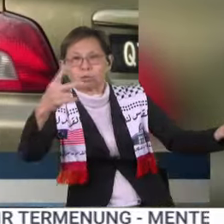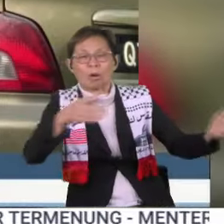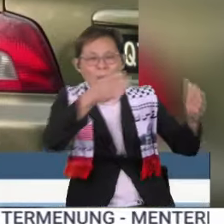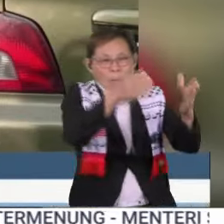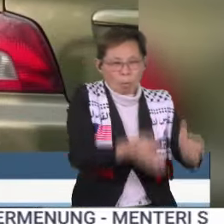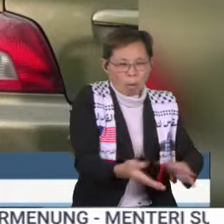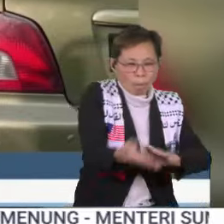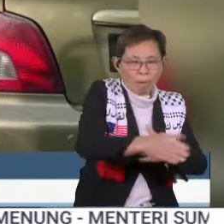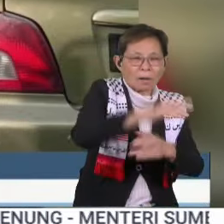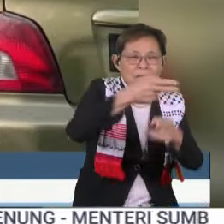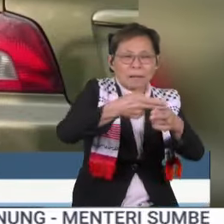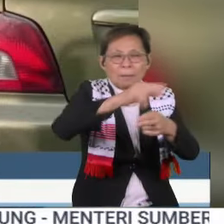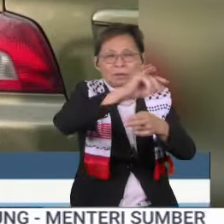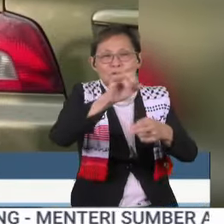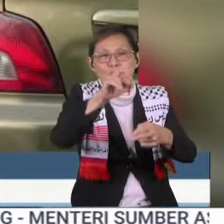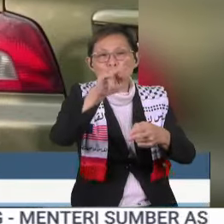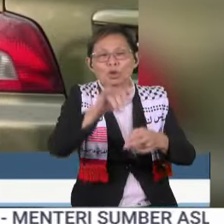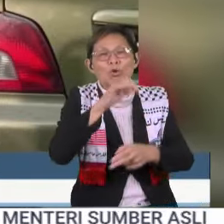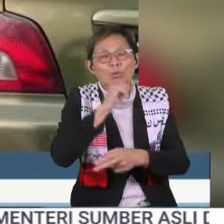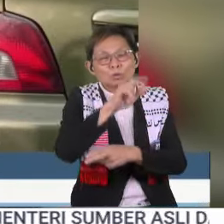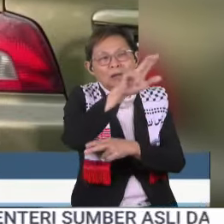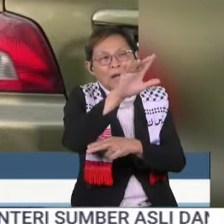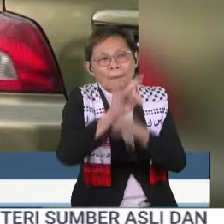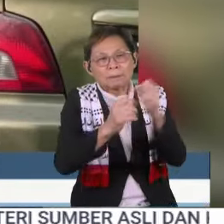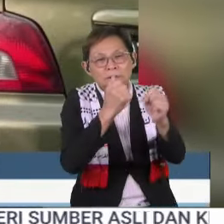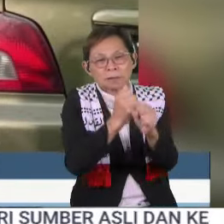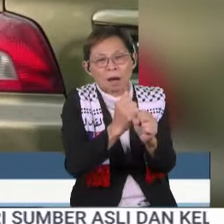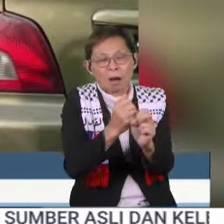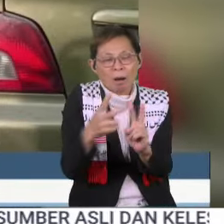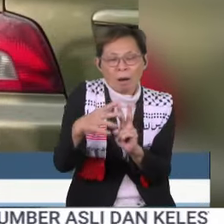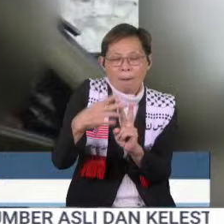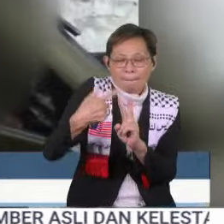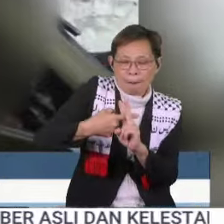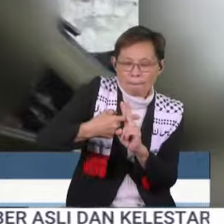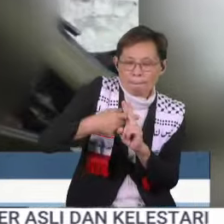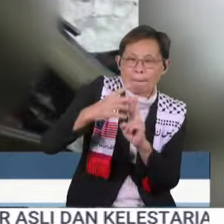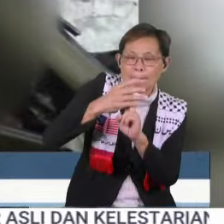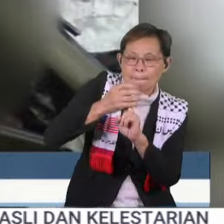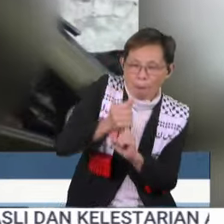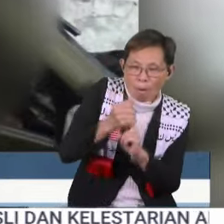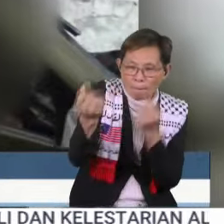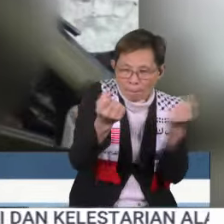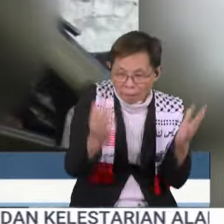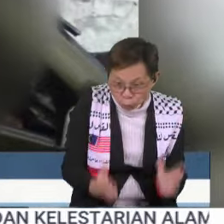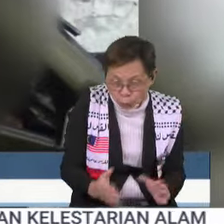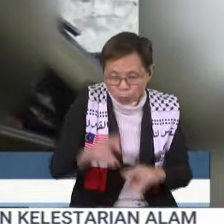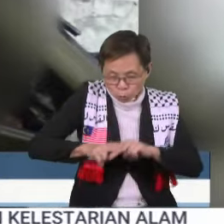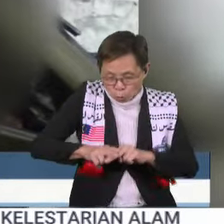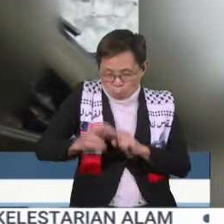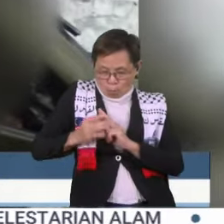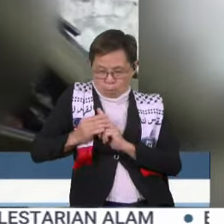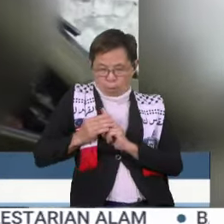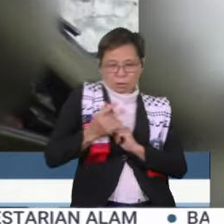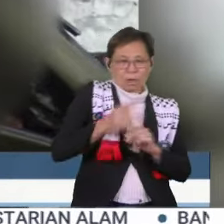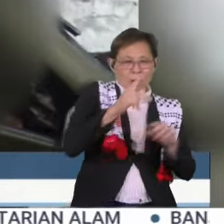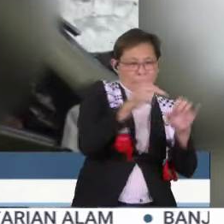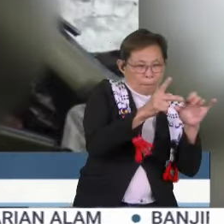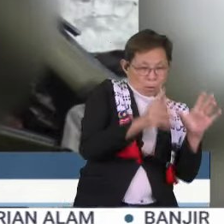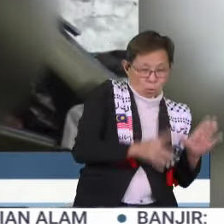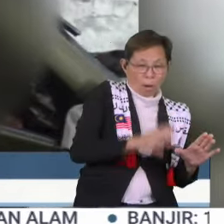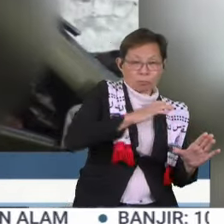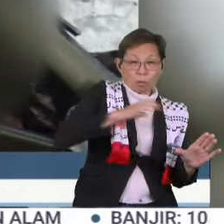Mangsa maut Johnny Belikau Bari, 38 tahun, tersepit di tempat duduk pemandu. Manakala dua penumpang, Arabella